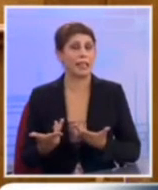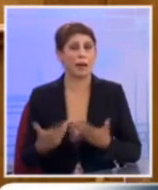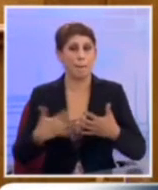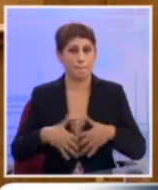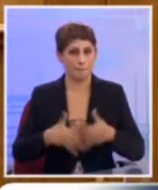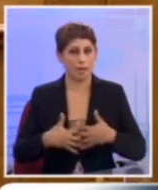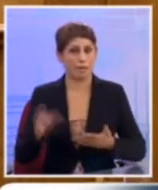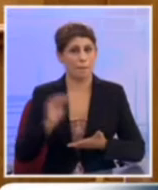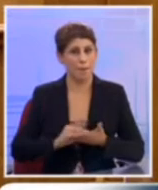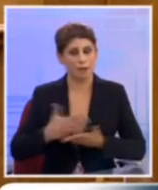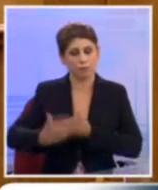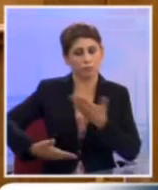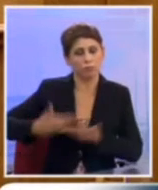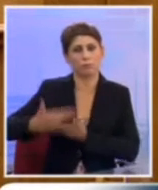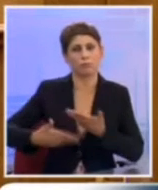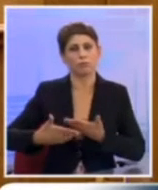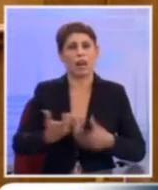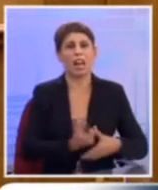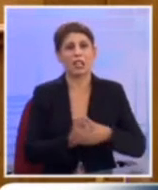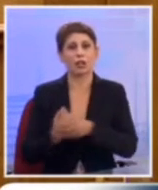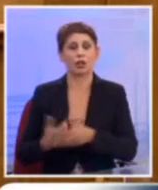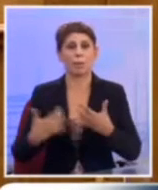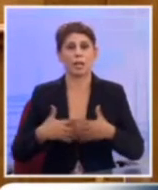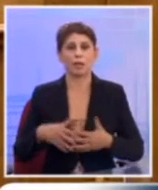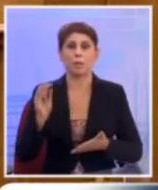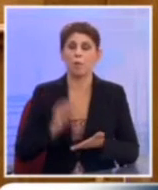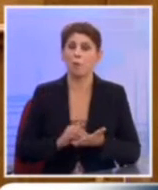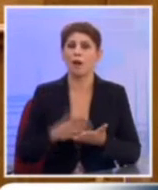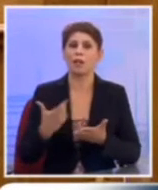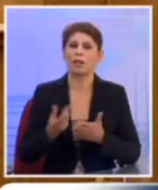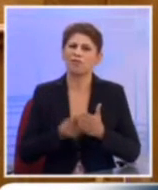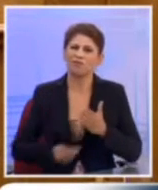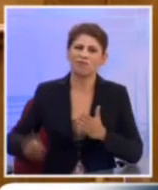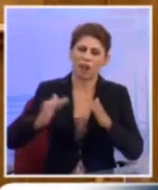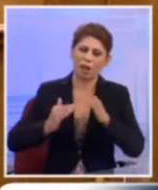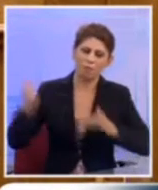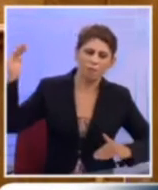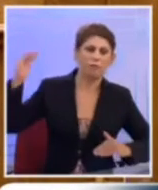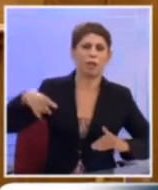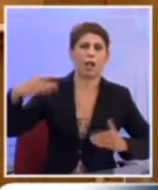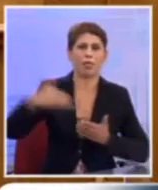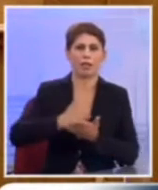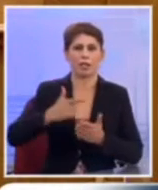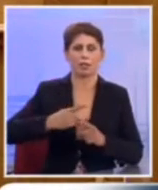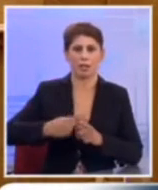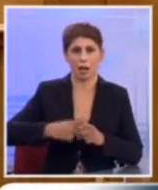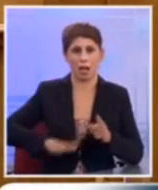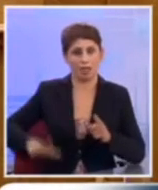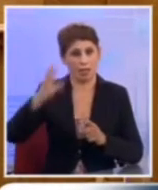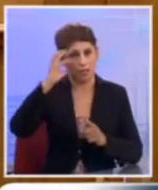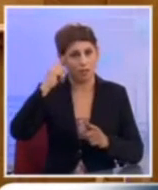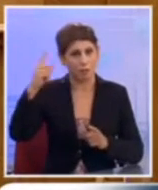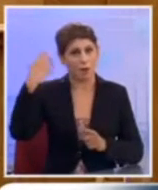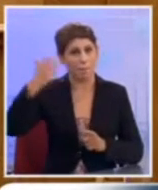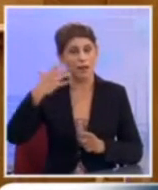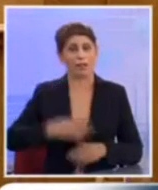που αναπαράγει τη λιτότητα, ο μηχανισμός που αναπαράγει τις οξύτατες κοινωνικές αδικίες στη χώρα μας, υπενθυμίζω τη μελέτη